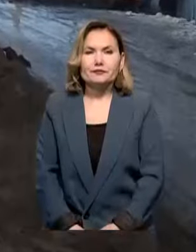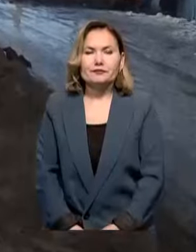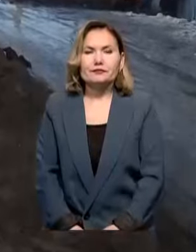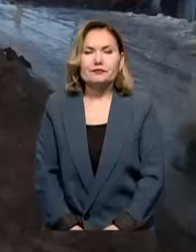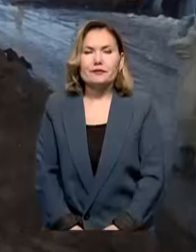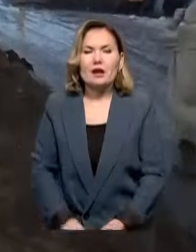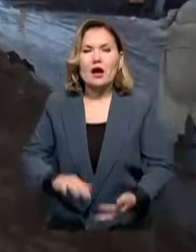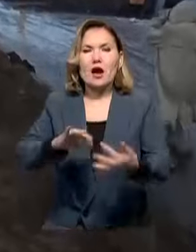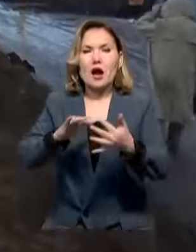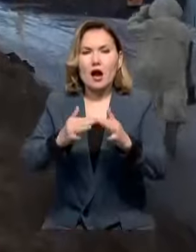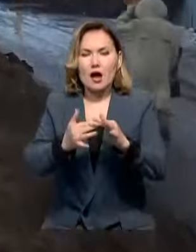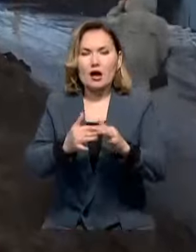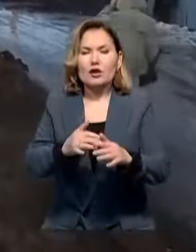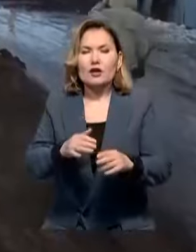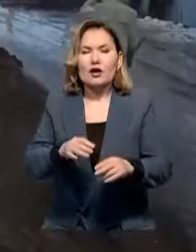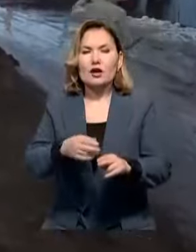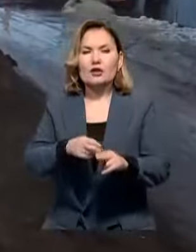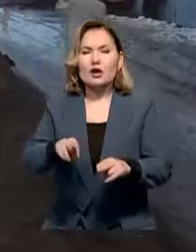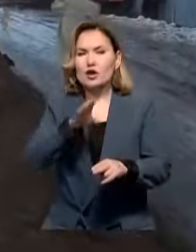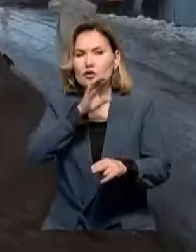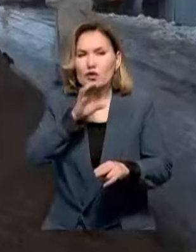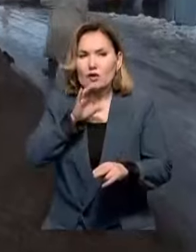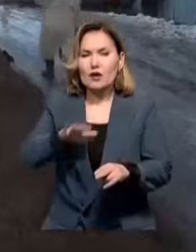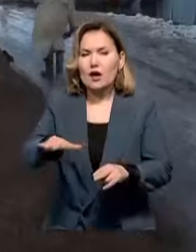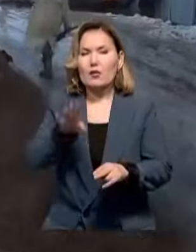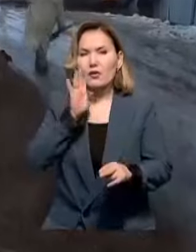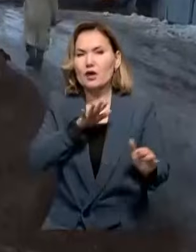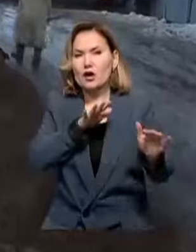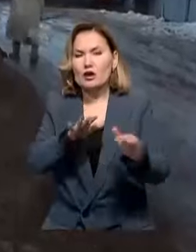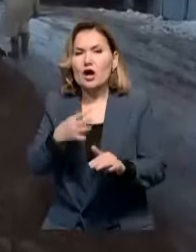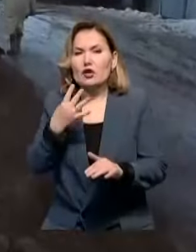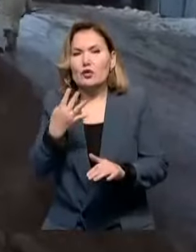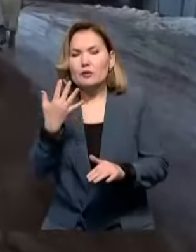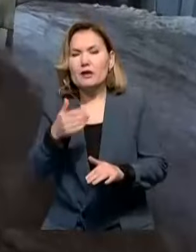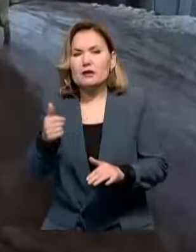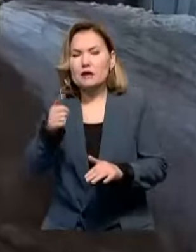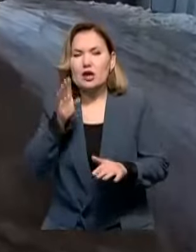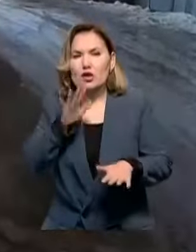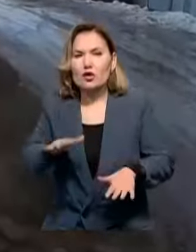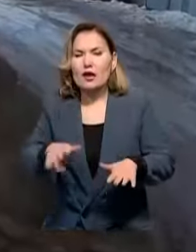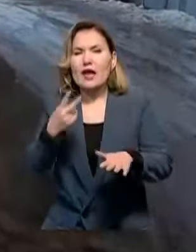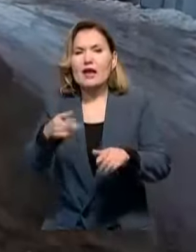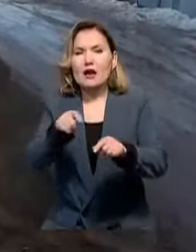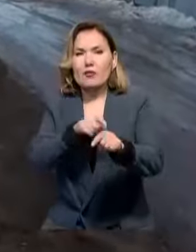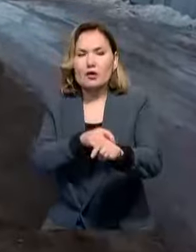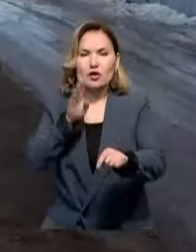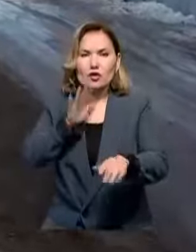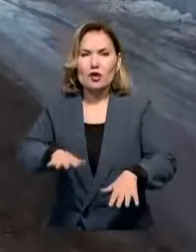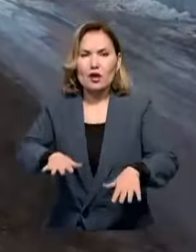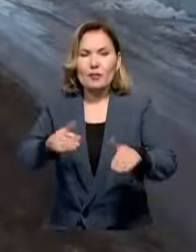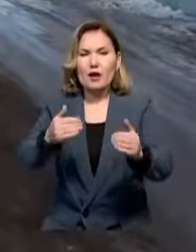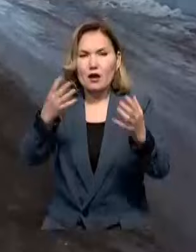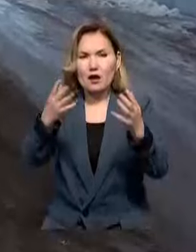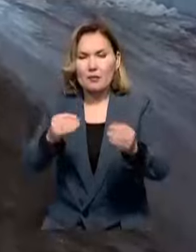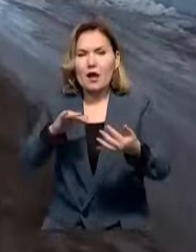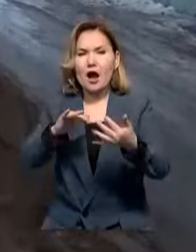салайық. Ауылға сол жақ беттен тақап келген қарғын су 4-5 сағаттың ішінде деңгей 2 метрге көтерілген. Қазір